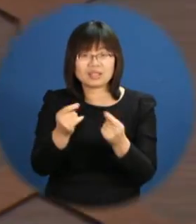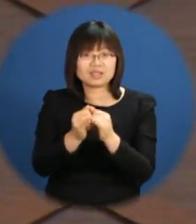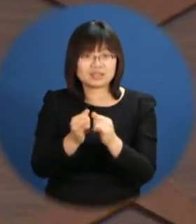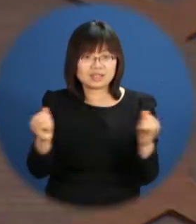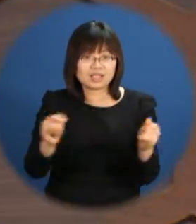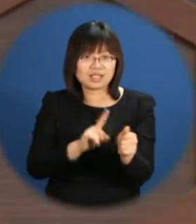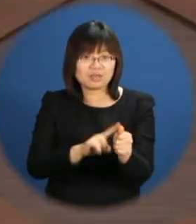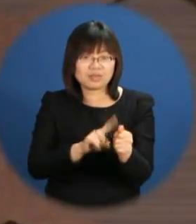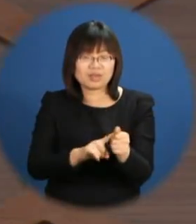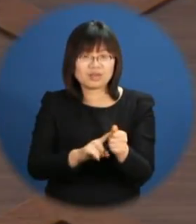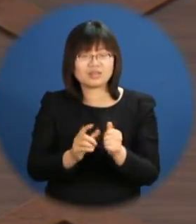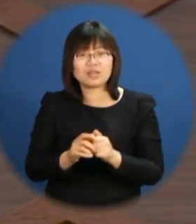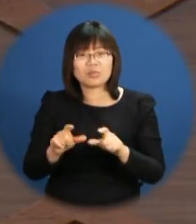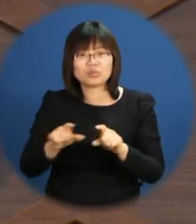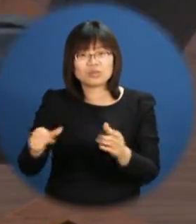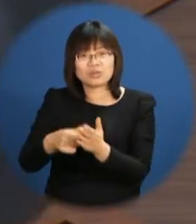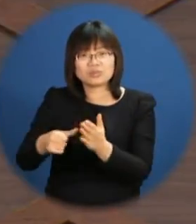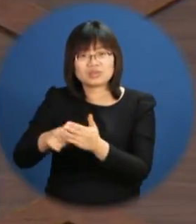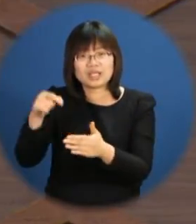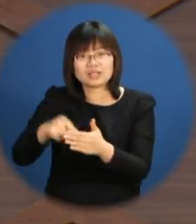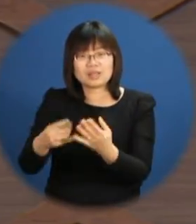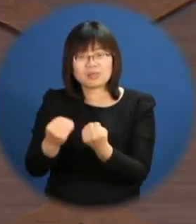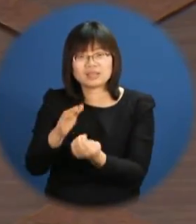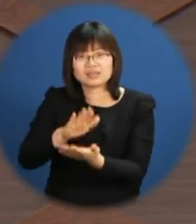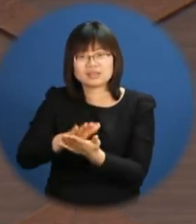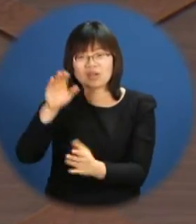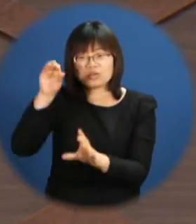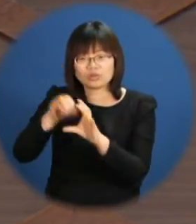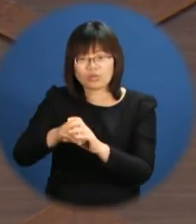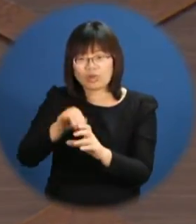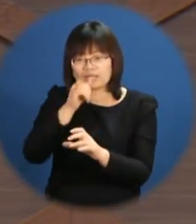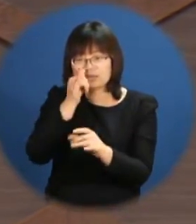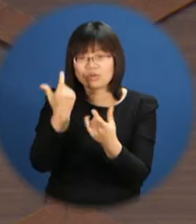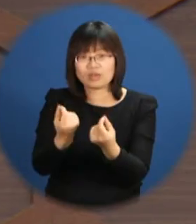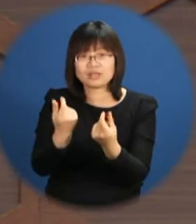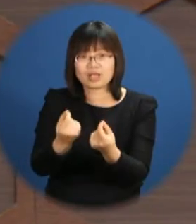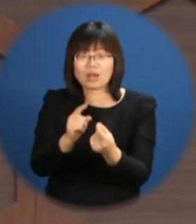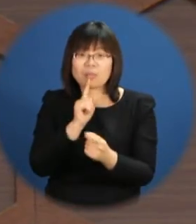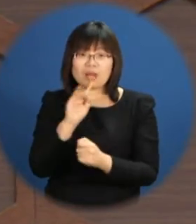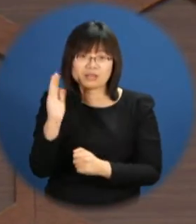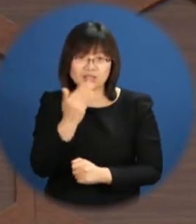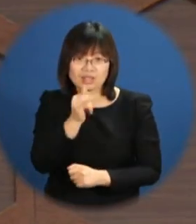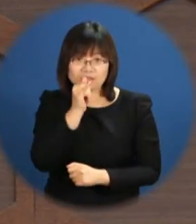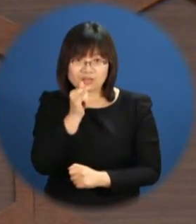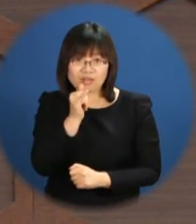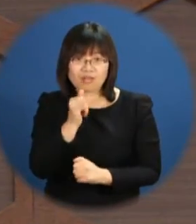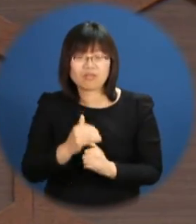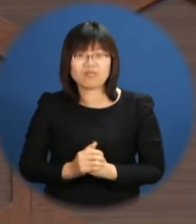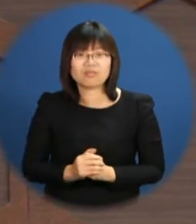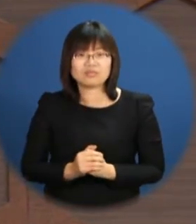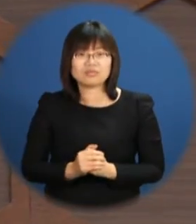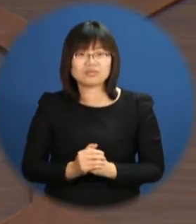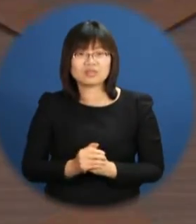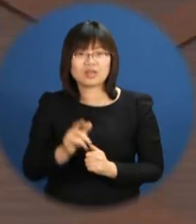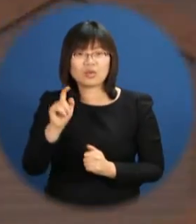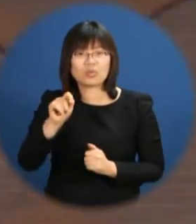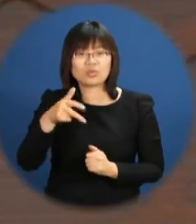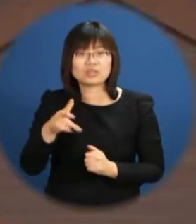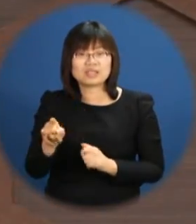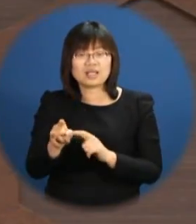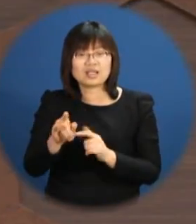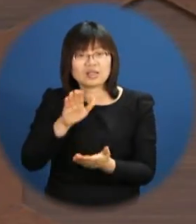이 보통 물질에 많은 열을 넣어 증거라 겠어 말 되잖아요 무 고체를